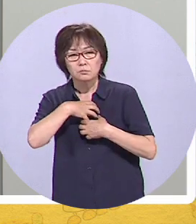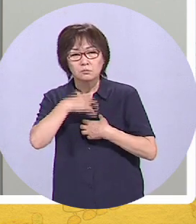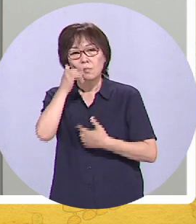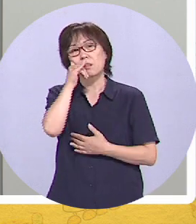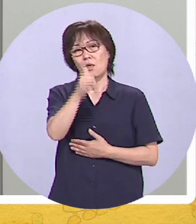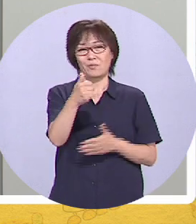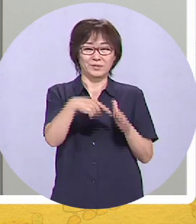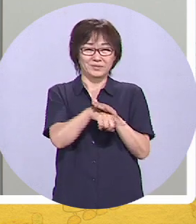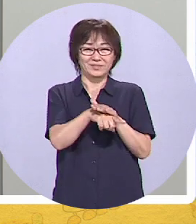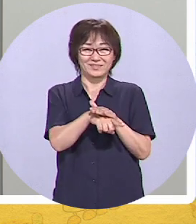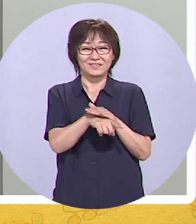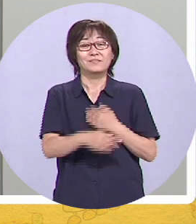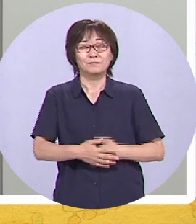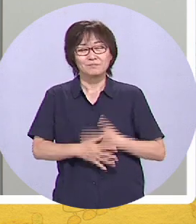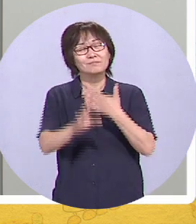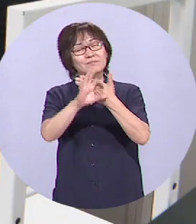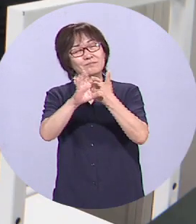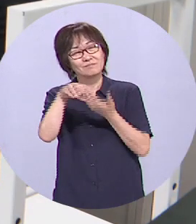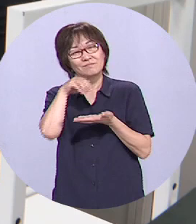話しています。